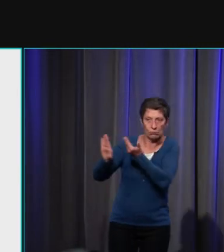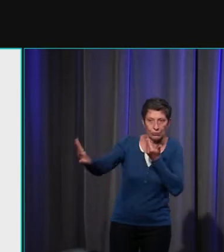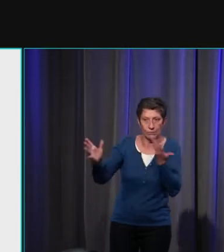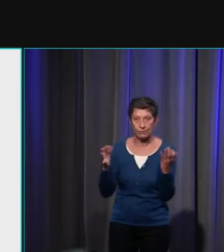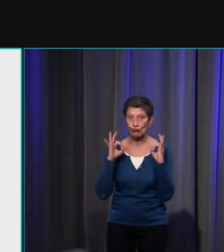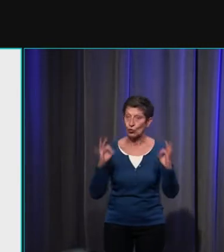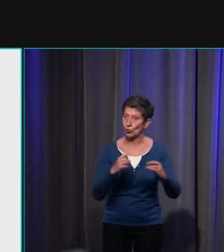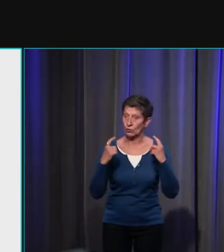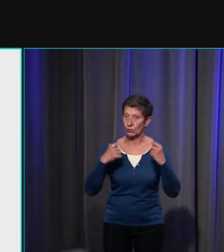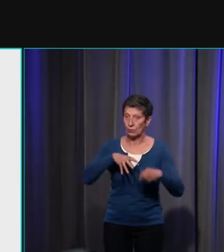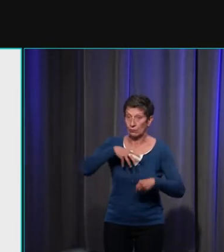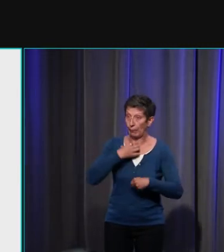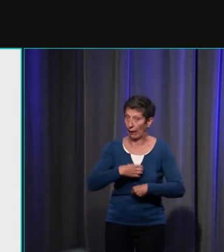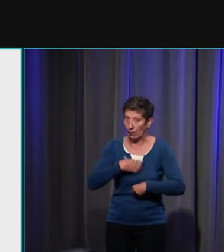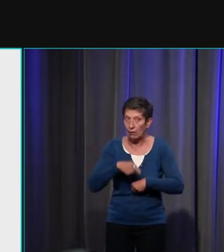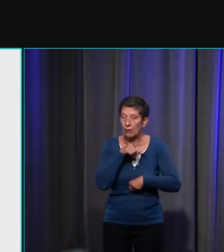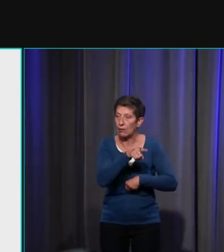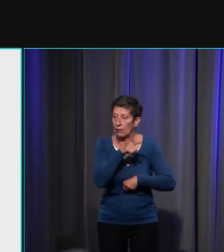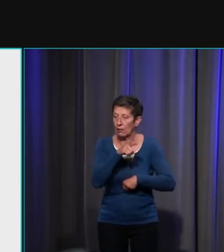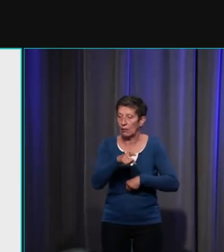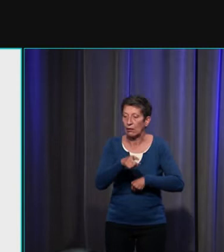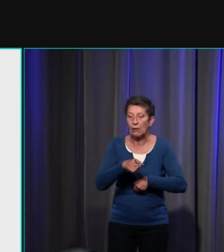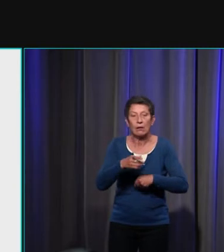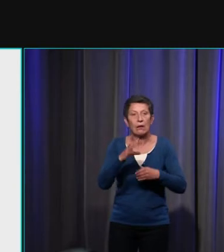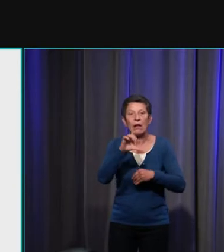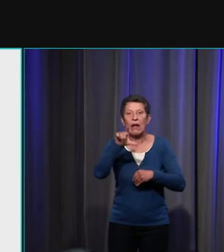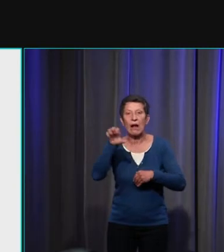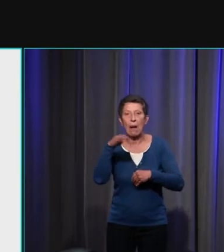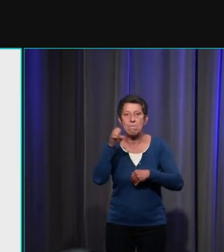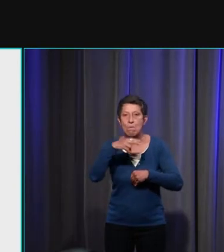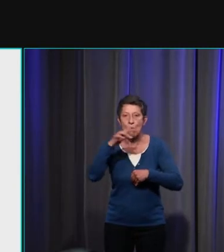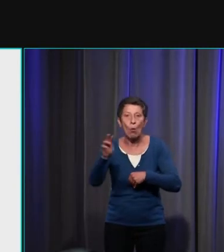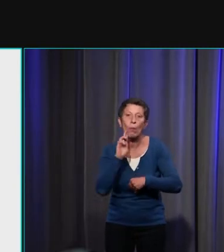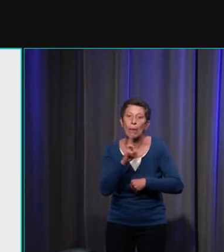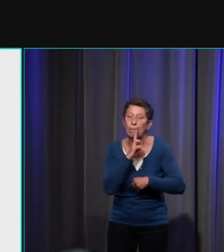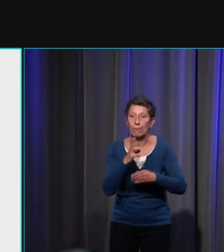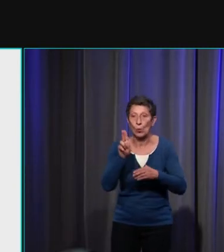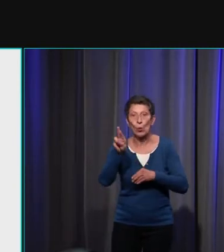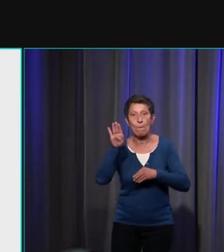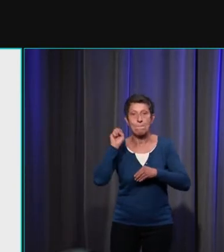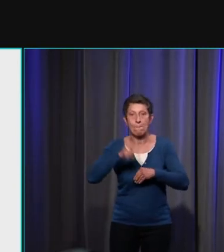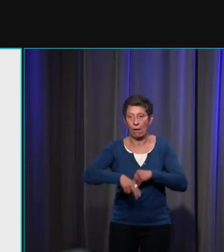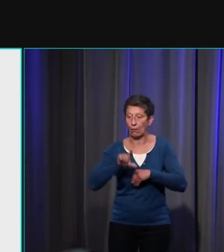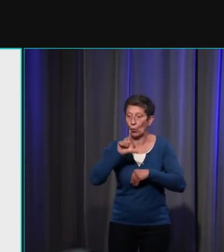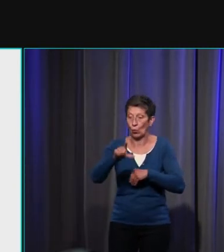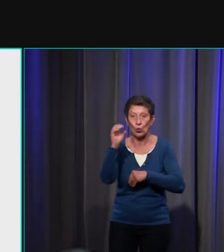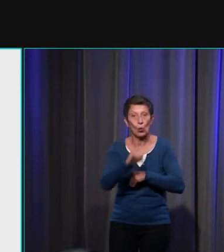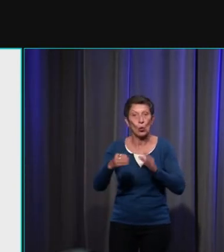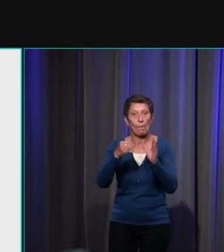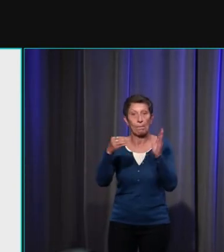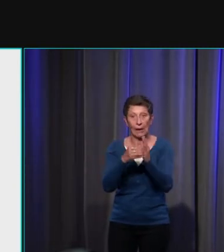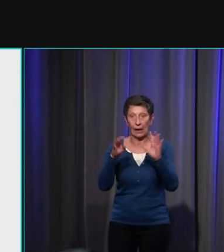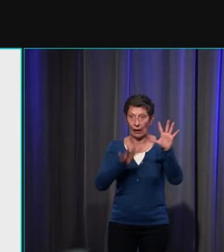il prêche à clermont urban 2 en octobre 1095 et